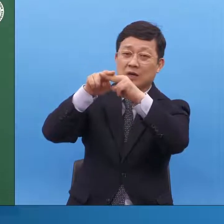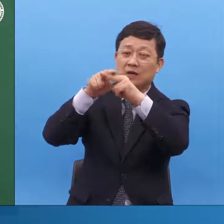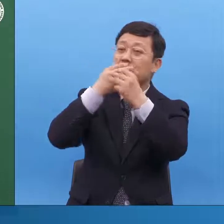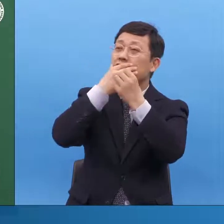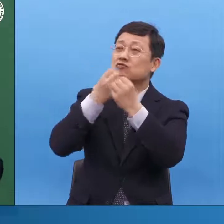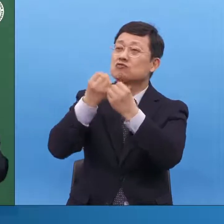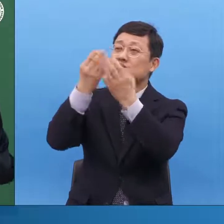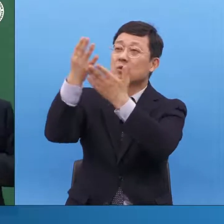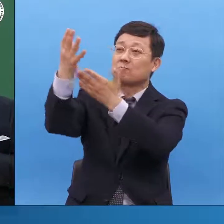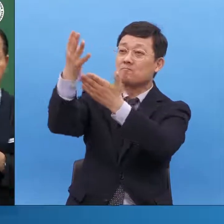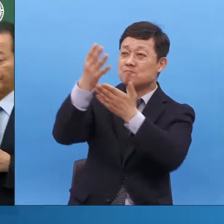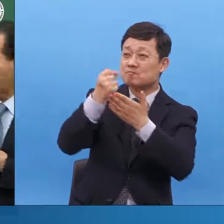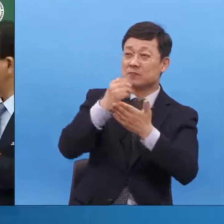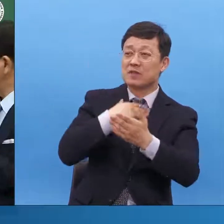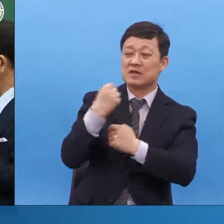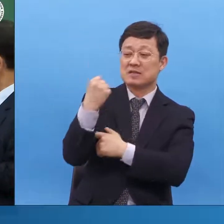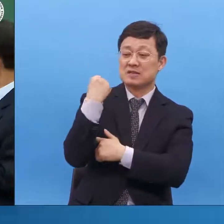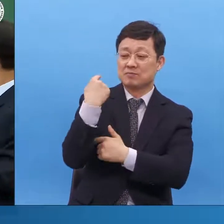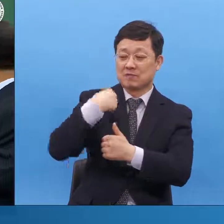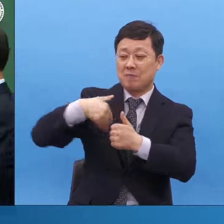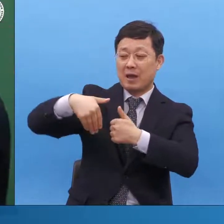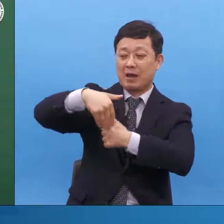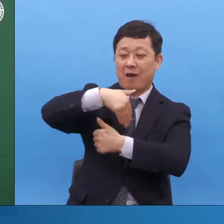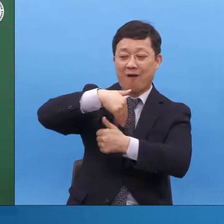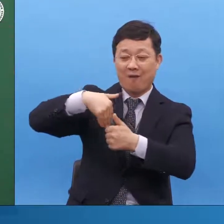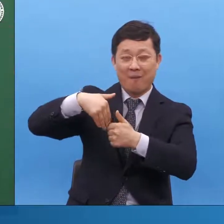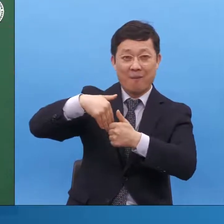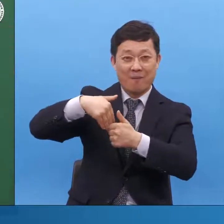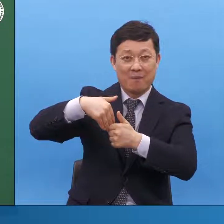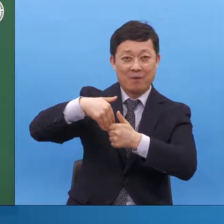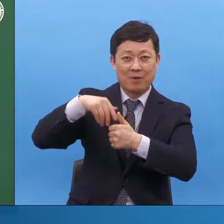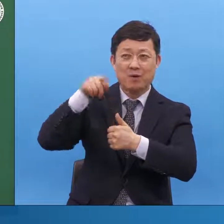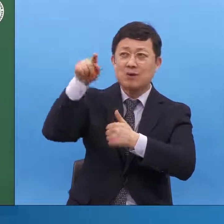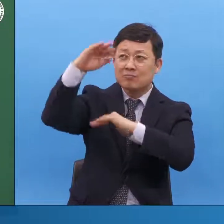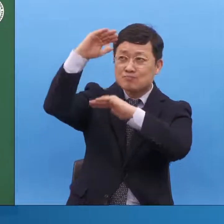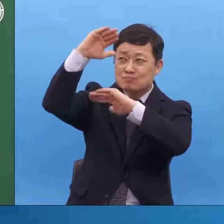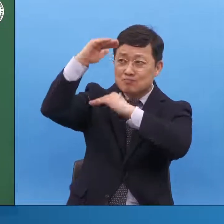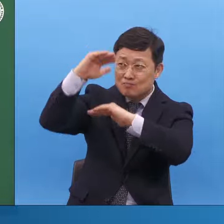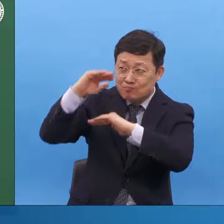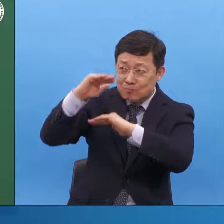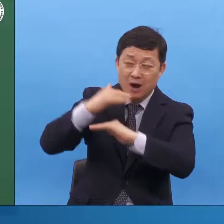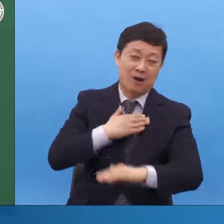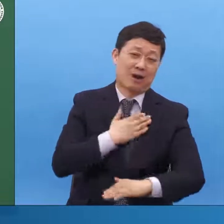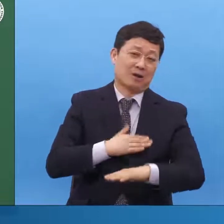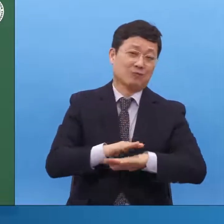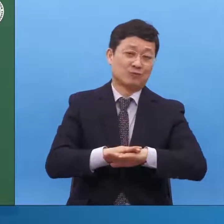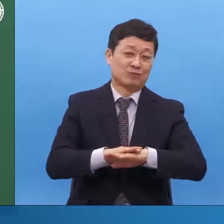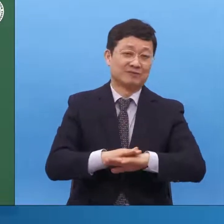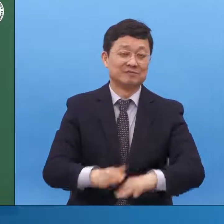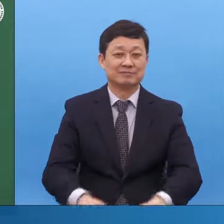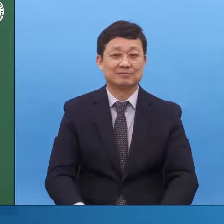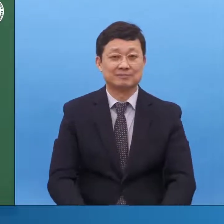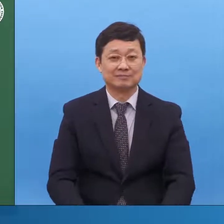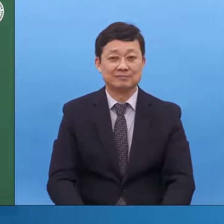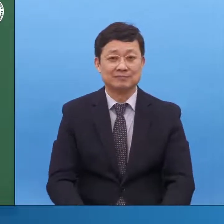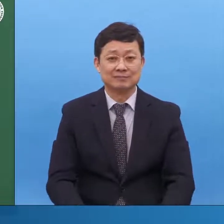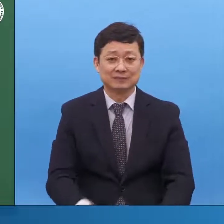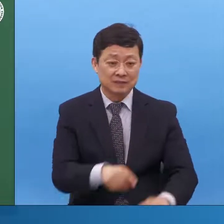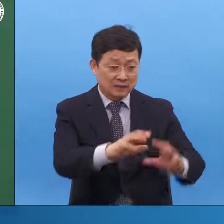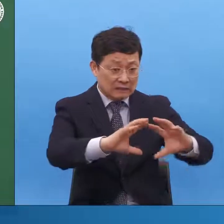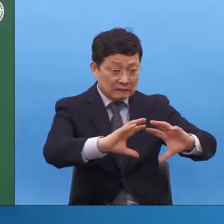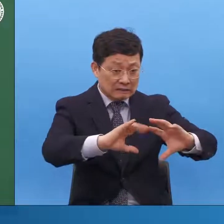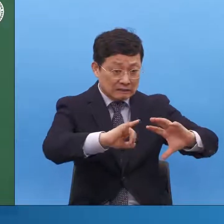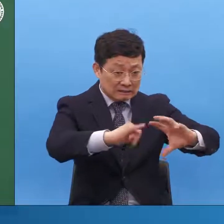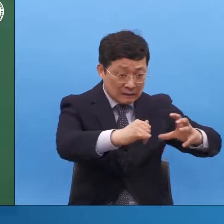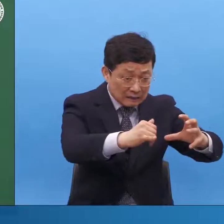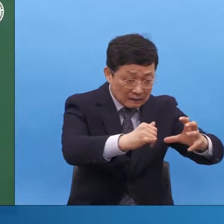여러분의 배경입니다. And this is your background. 이걸 꼭 알아야 돼요. And you must let them know 이 this. 땅에는 세상 나라, 사단의